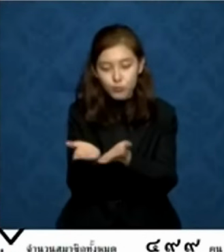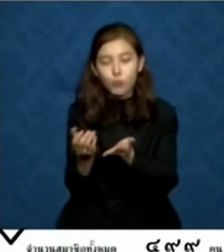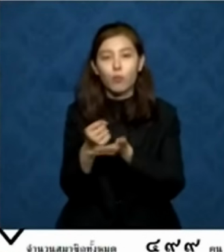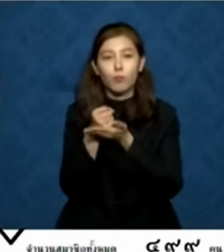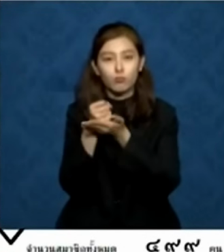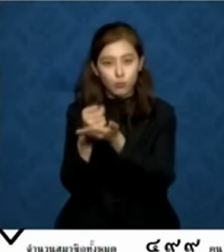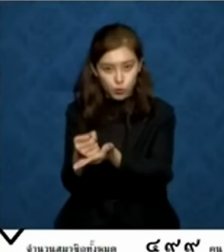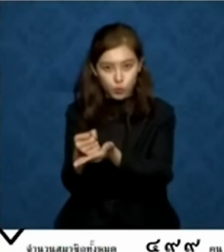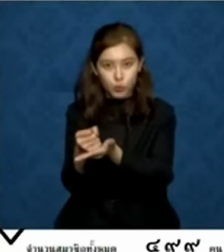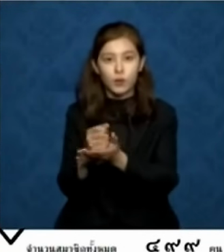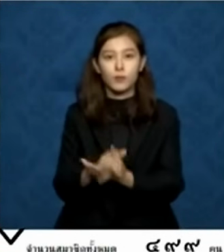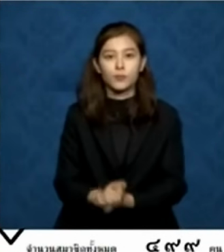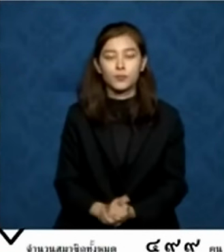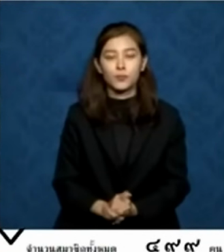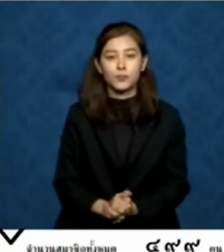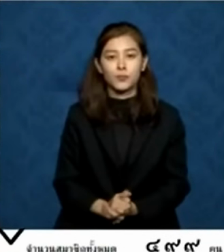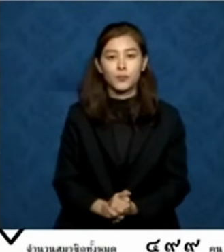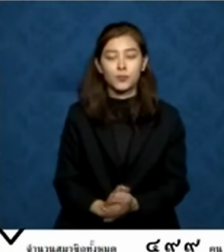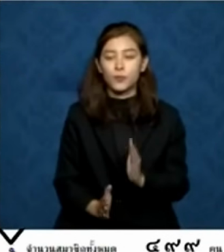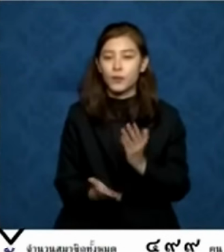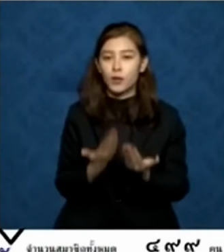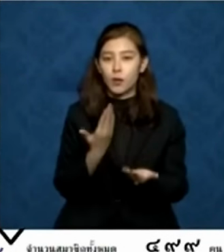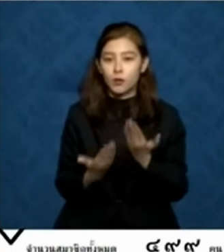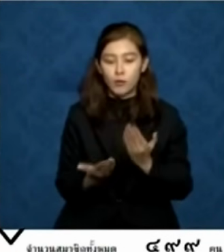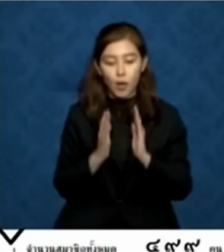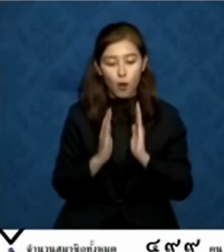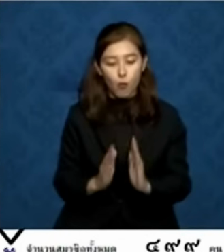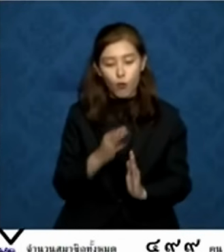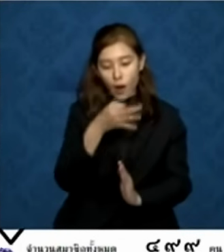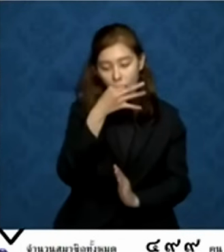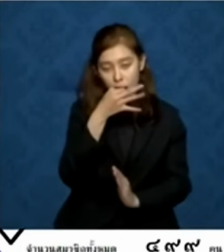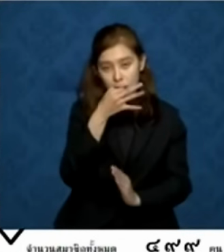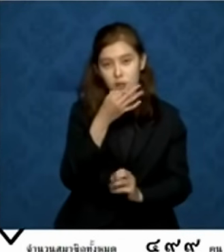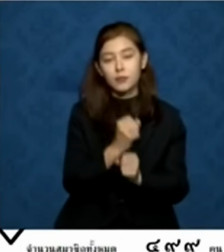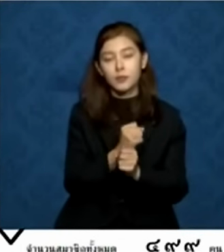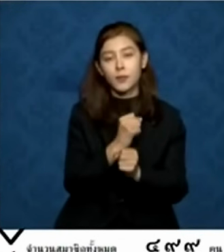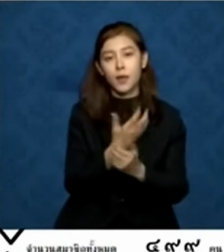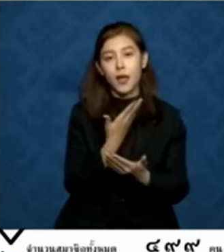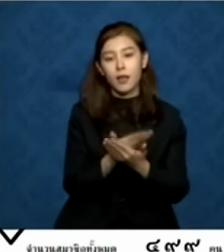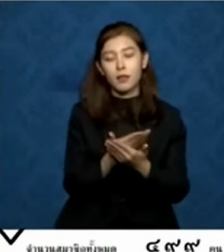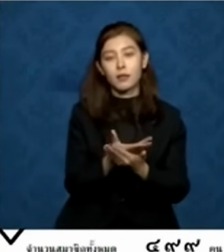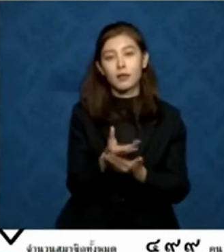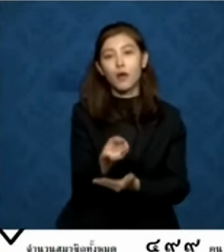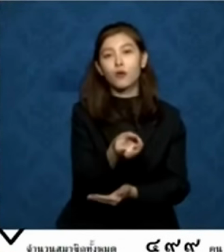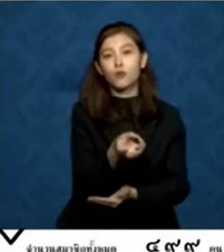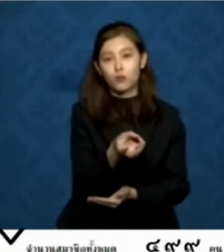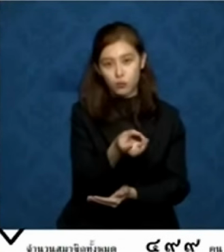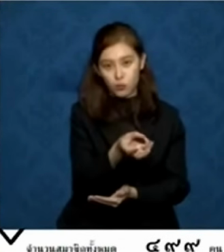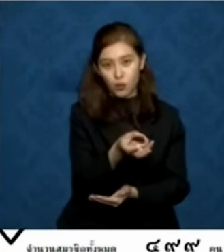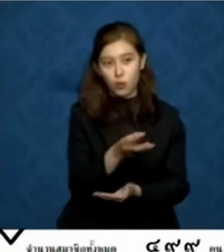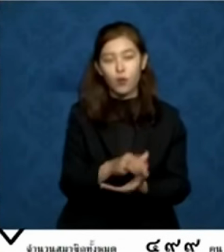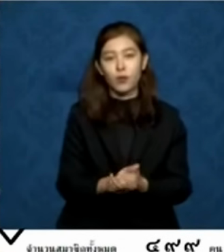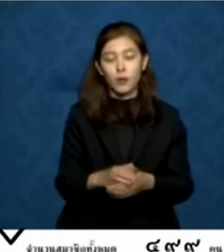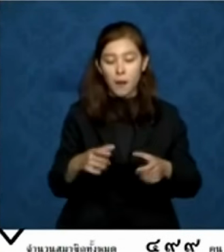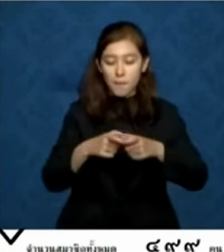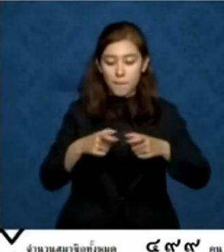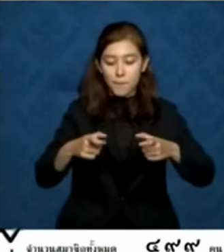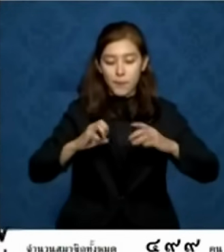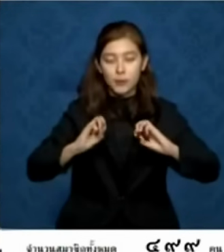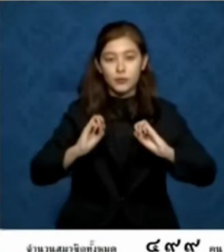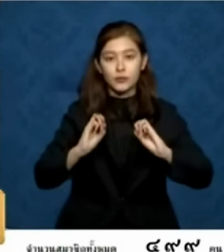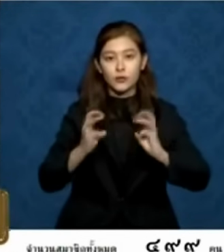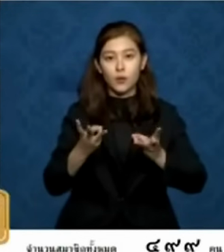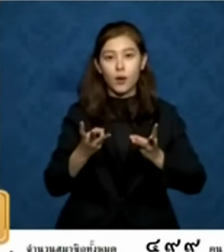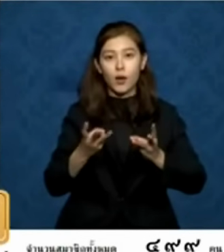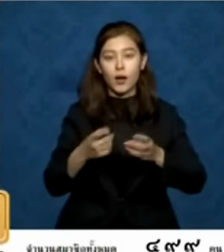นุนและช่วยเหลือผู้มีรายได้น้อยในการลดภาระค่าครองชีพผ่านบัตรสวัสดิการของรัฐ